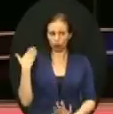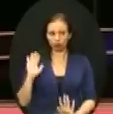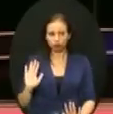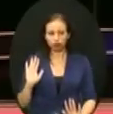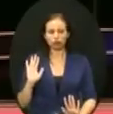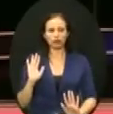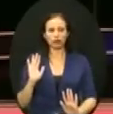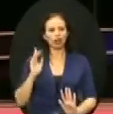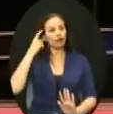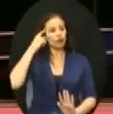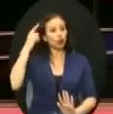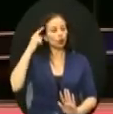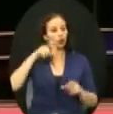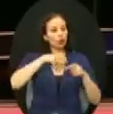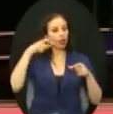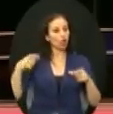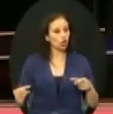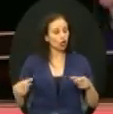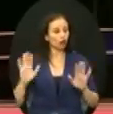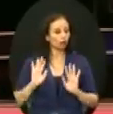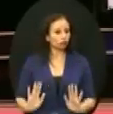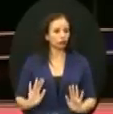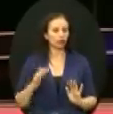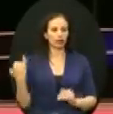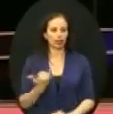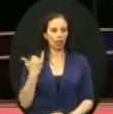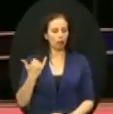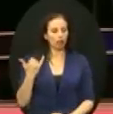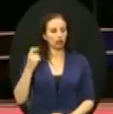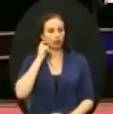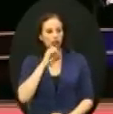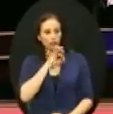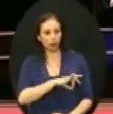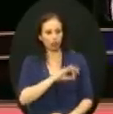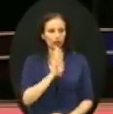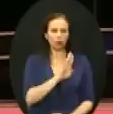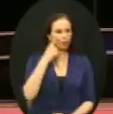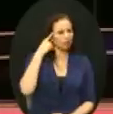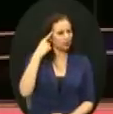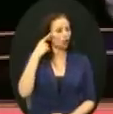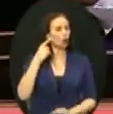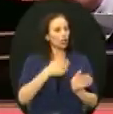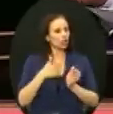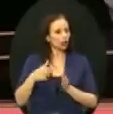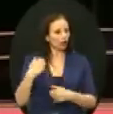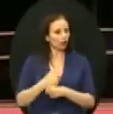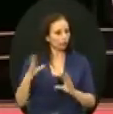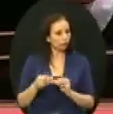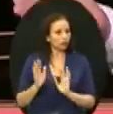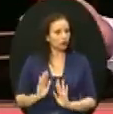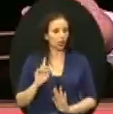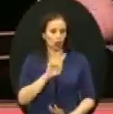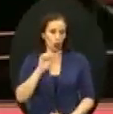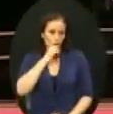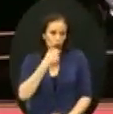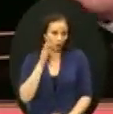ידעו לגשר את ההדורים, ותמיד זה הגיע למצב שהם ידעו להסתדר, וזה לא סוד, עם